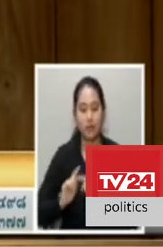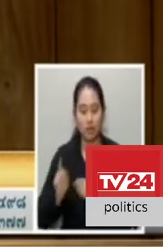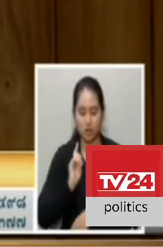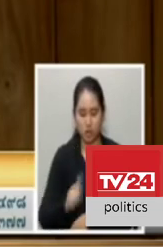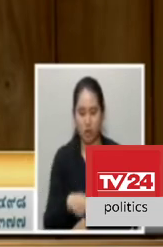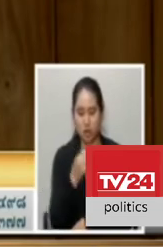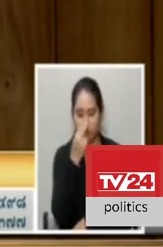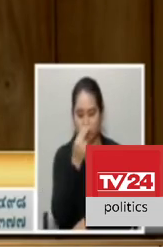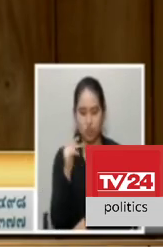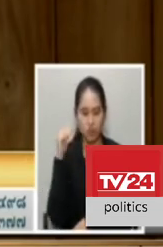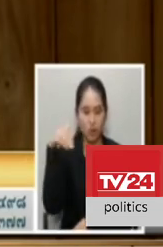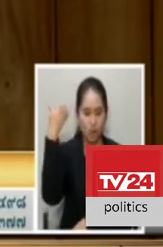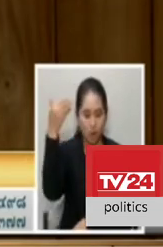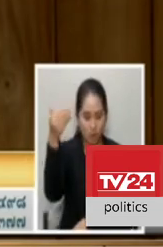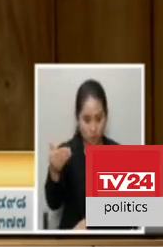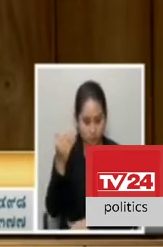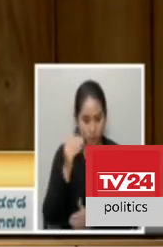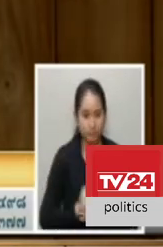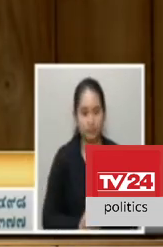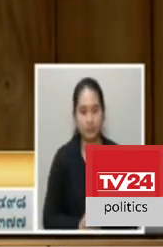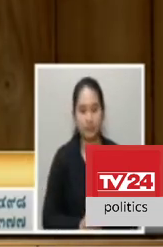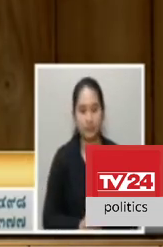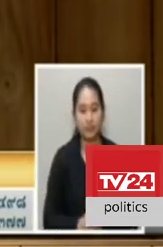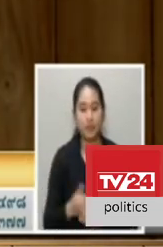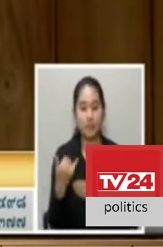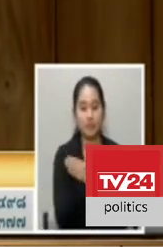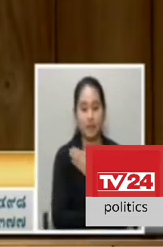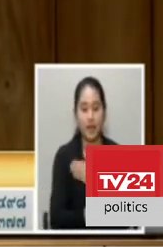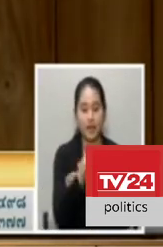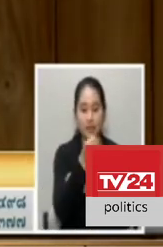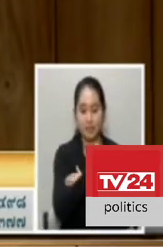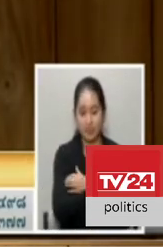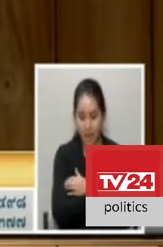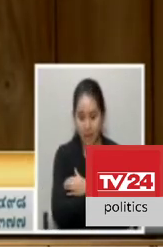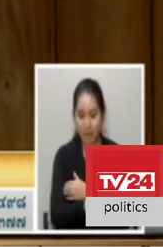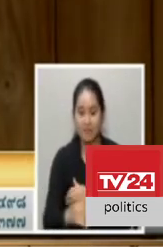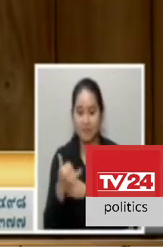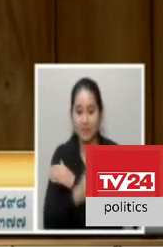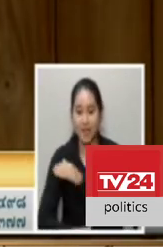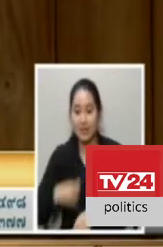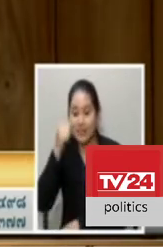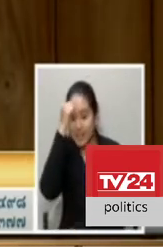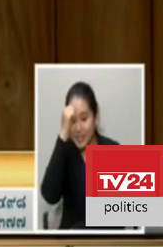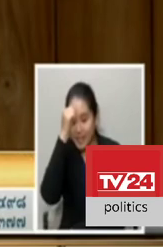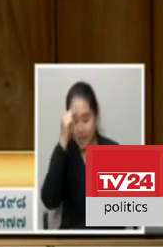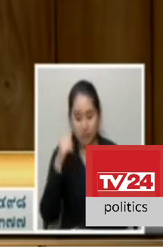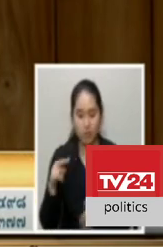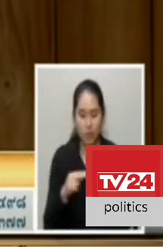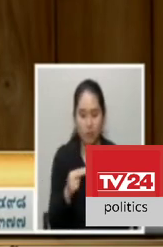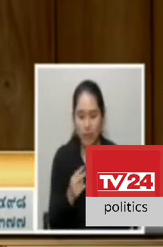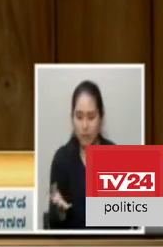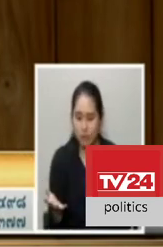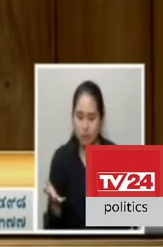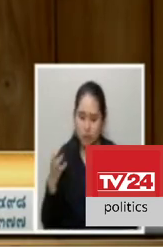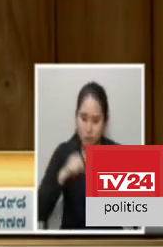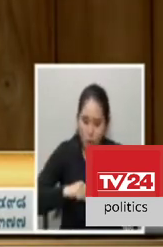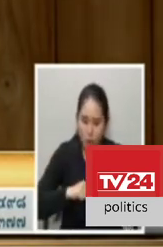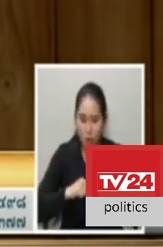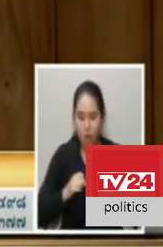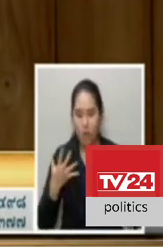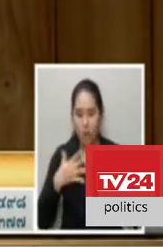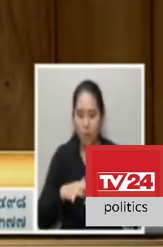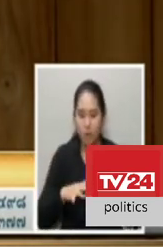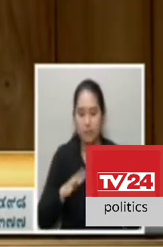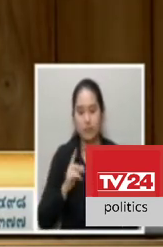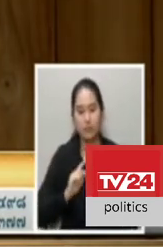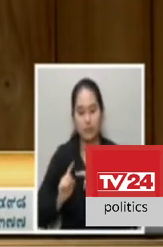นะฮะจากนี้ไปนะว่า15ประเทศกับอีก1ประเทศนั้น ในที่สุดแล้วจะเจอจากรอบที่ต่อ